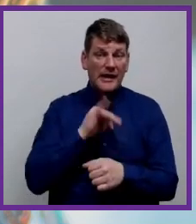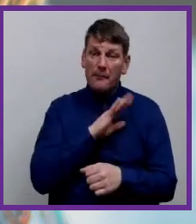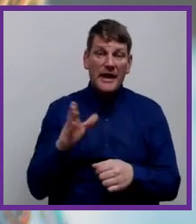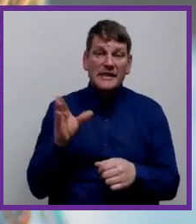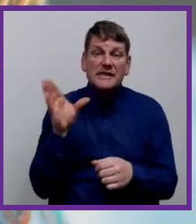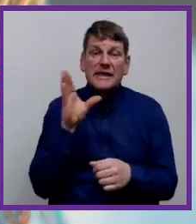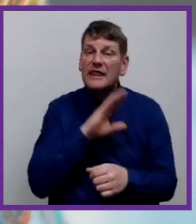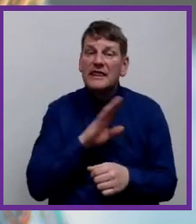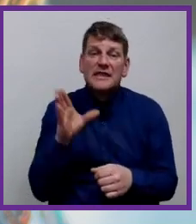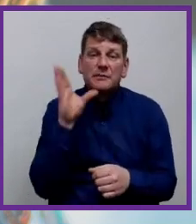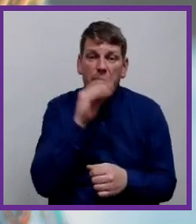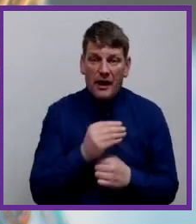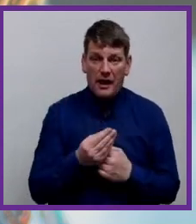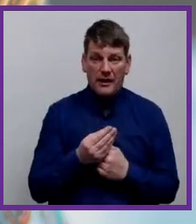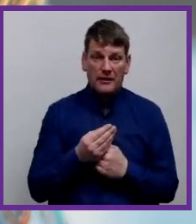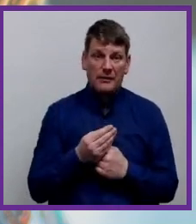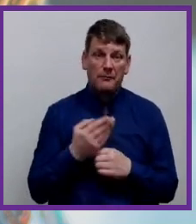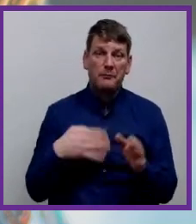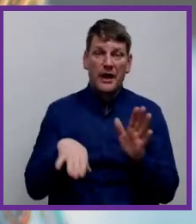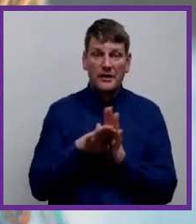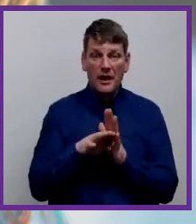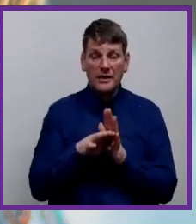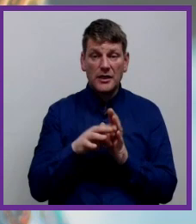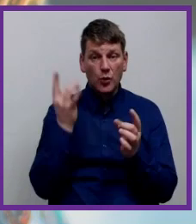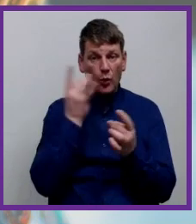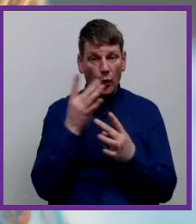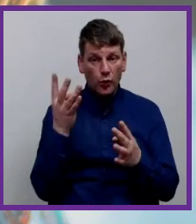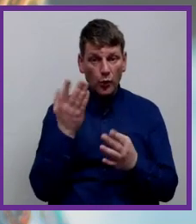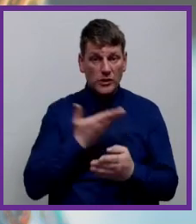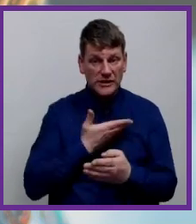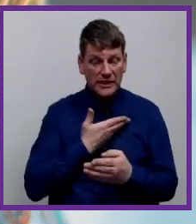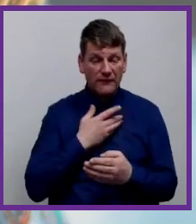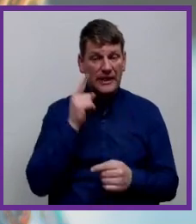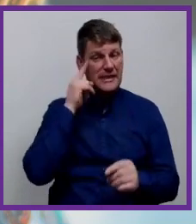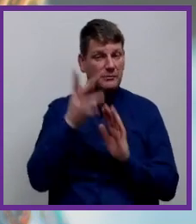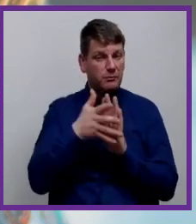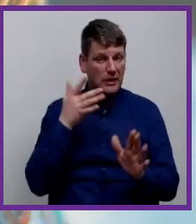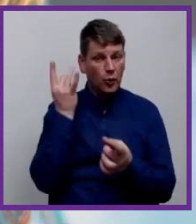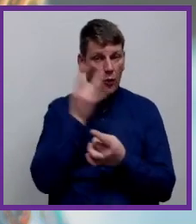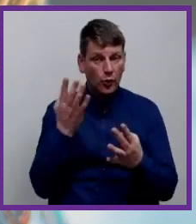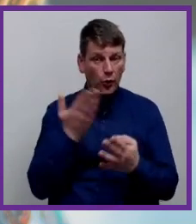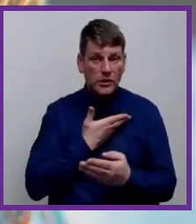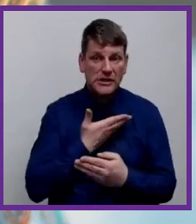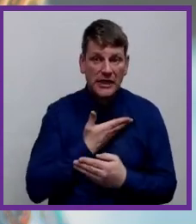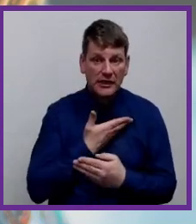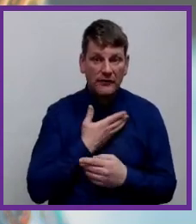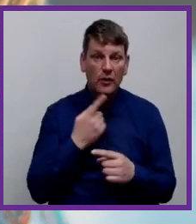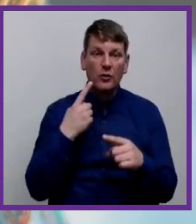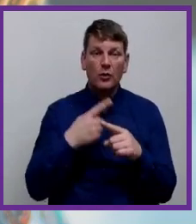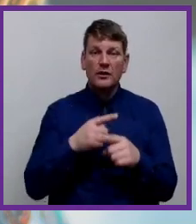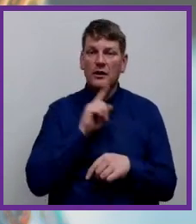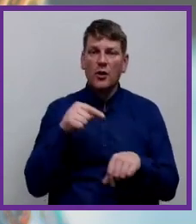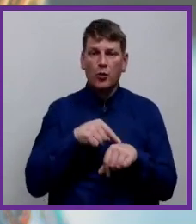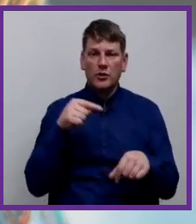nespējam piedalīties kultūras dzīvē, izprast kultūras dzīvi un